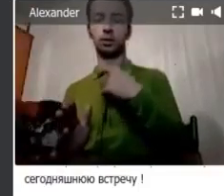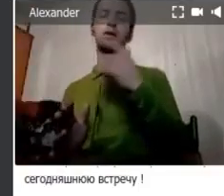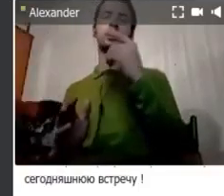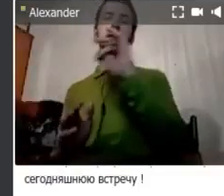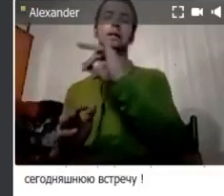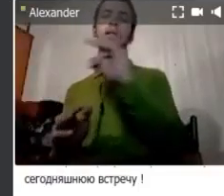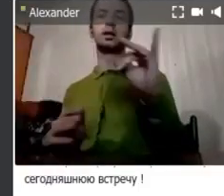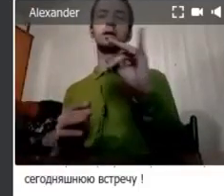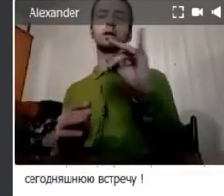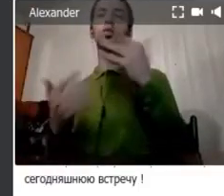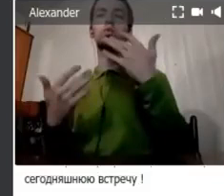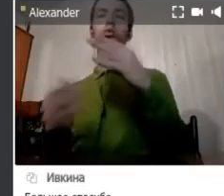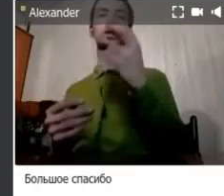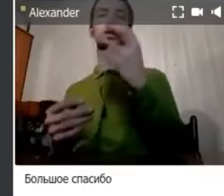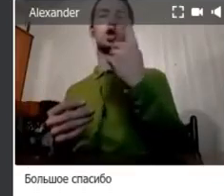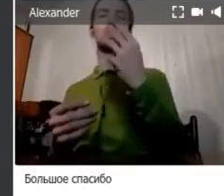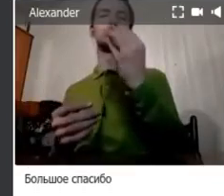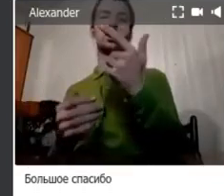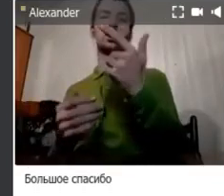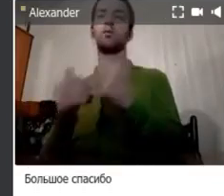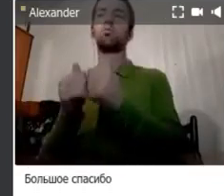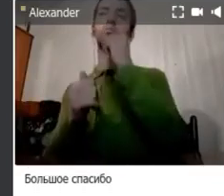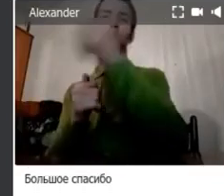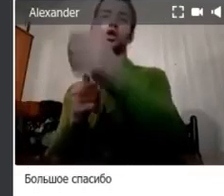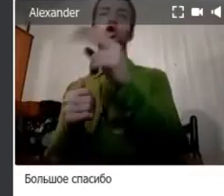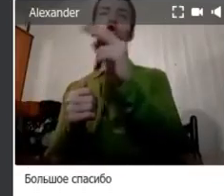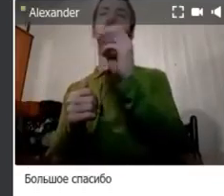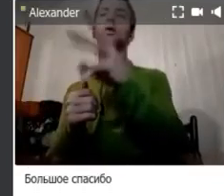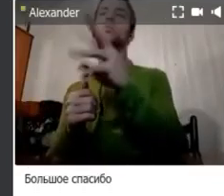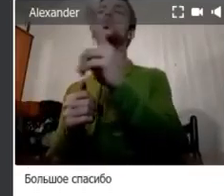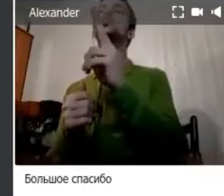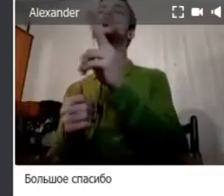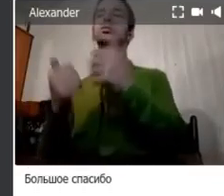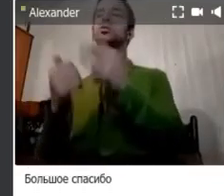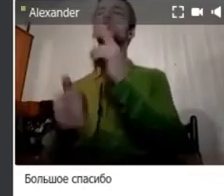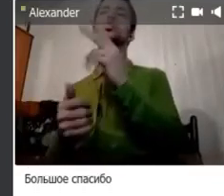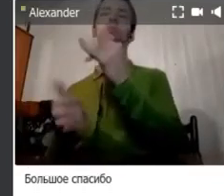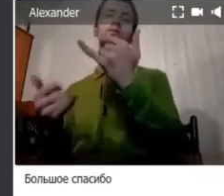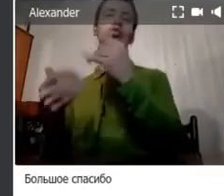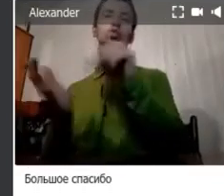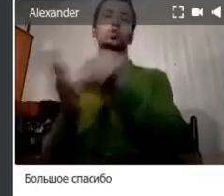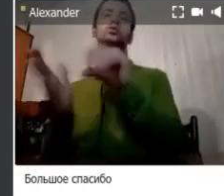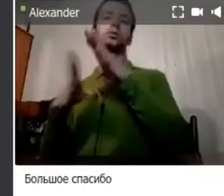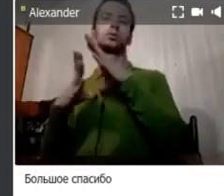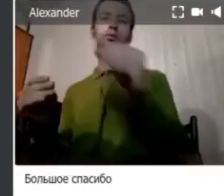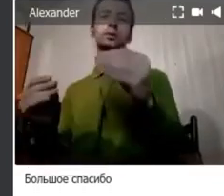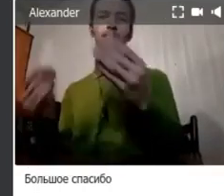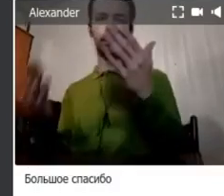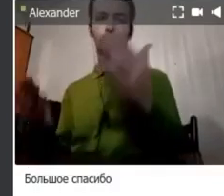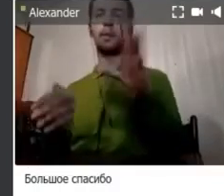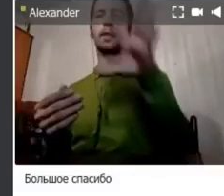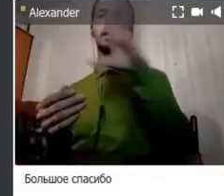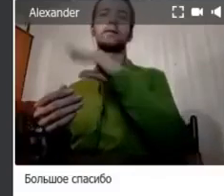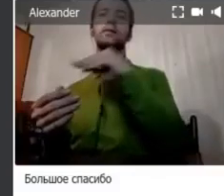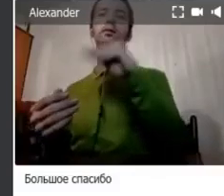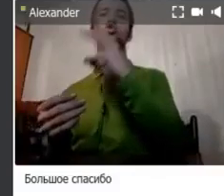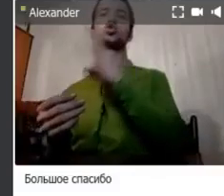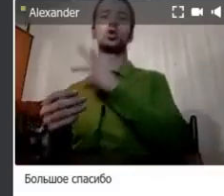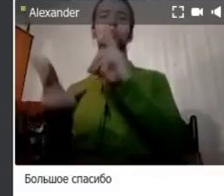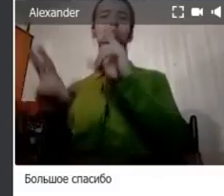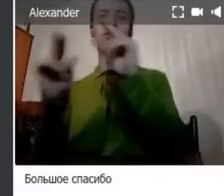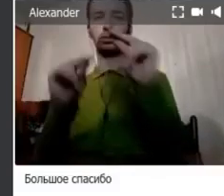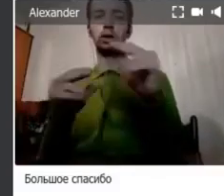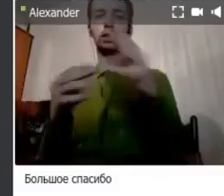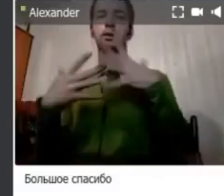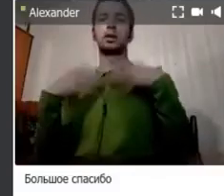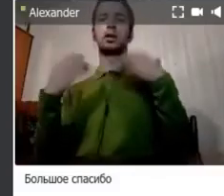процветания, много золота, много золотых партнеров. Все, всем огромное спасибо. Всем желаю